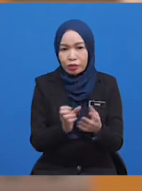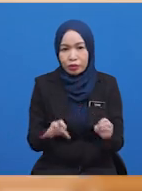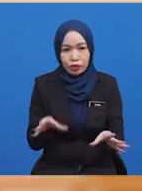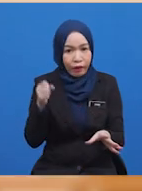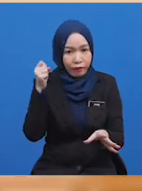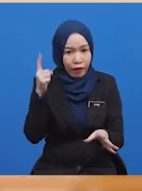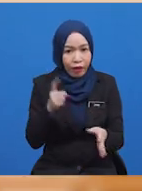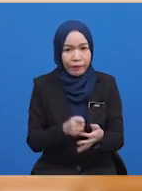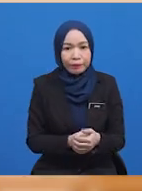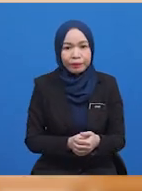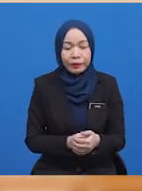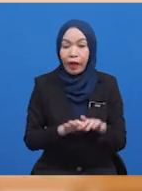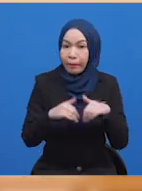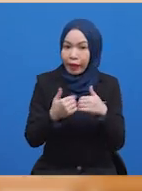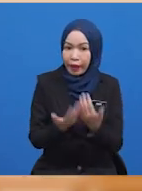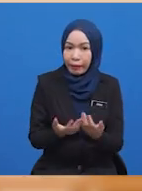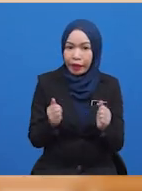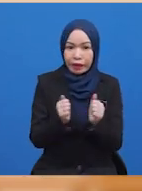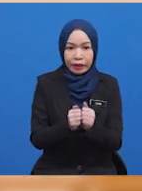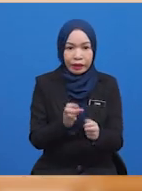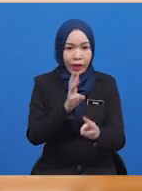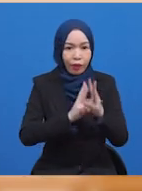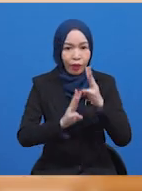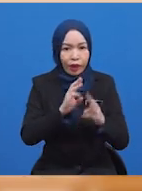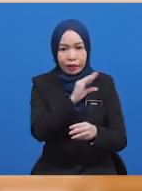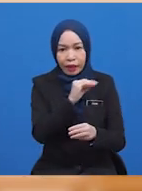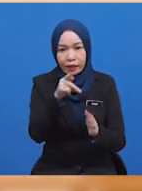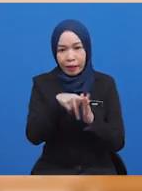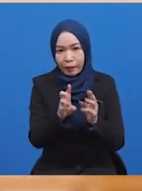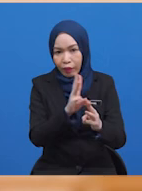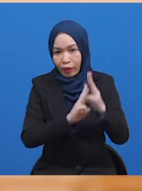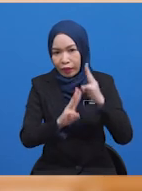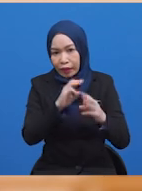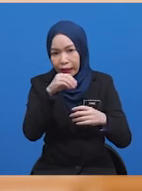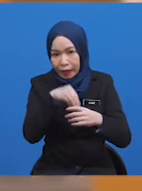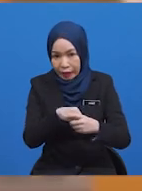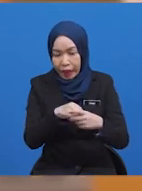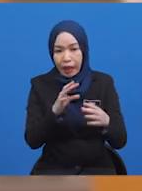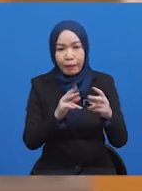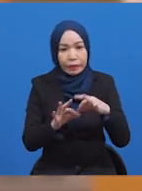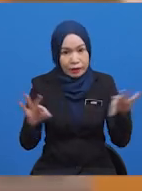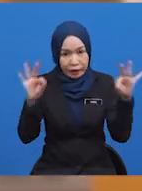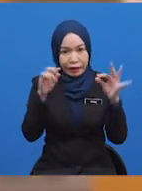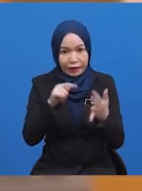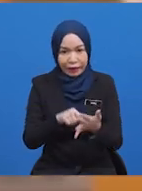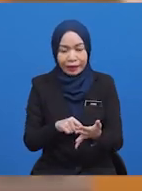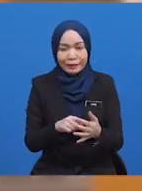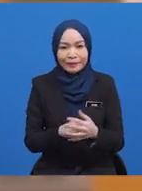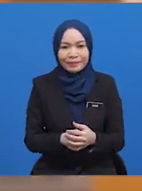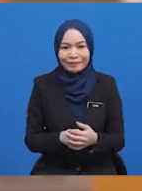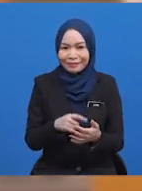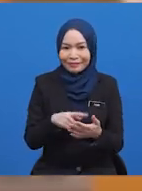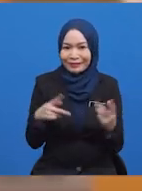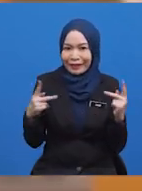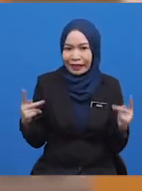ini Bagaimana pula dengan watak dan perwatakan dalam cerpen ini Adakah murid-murid